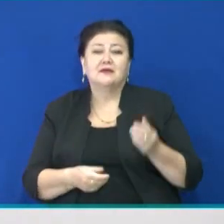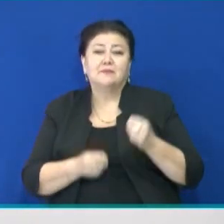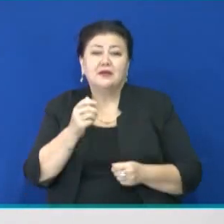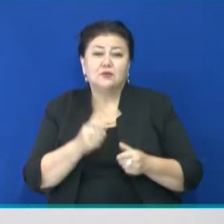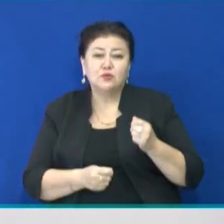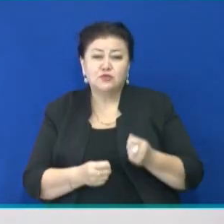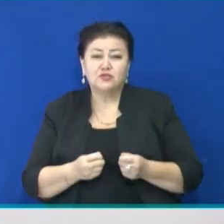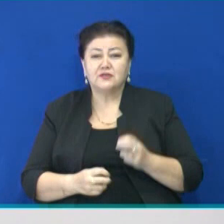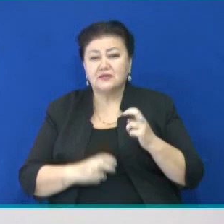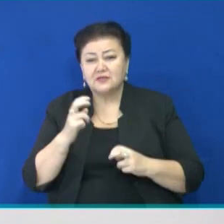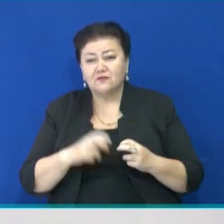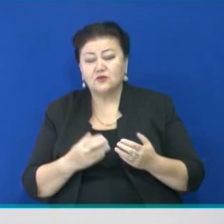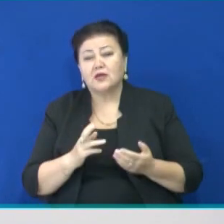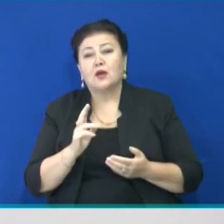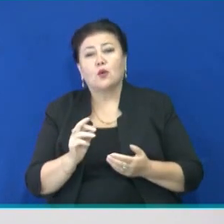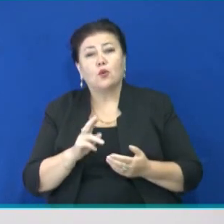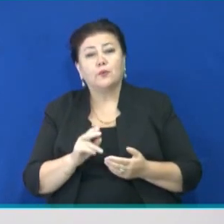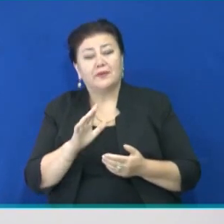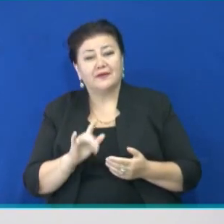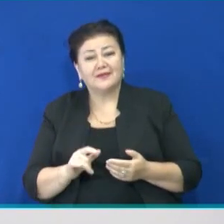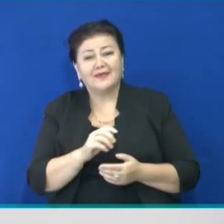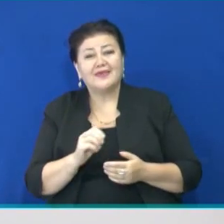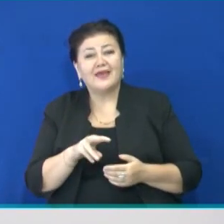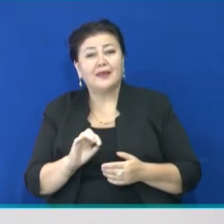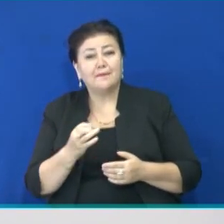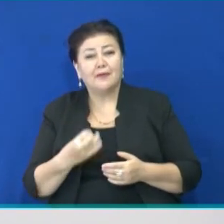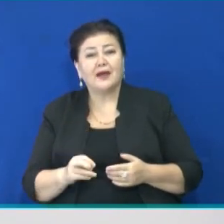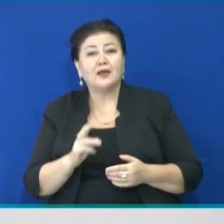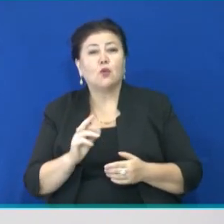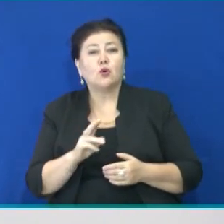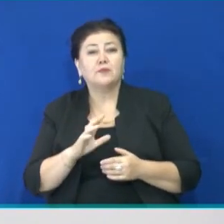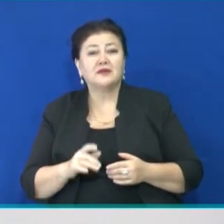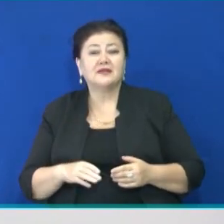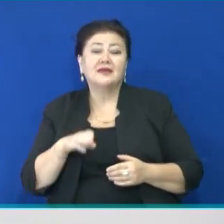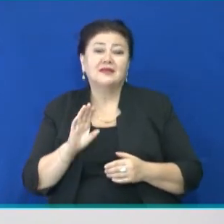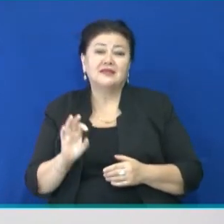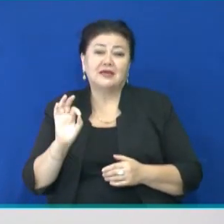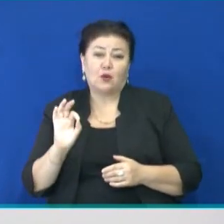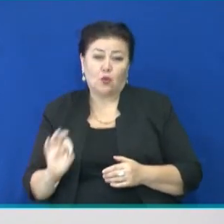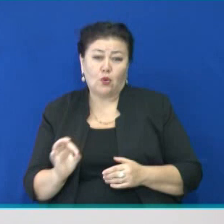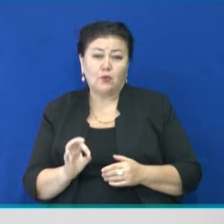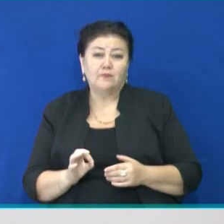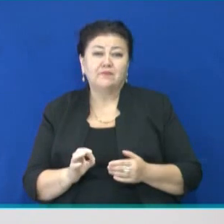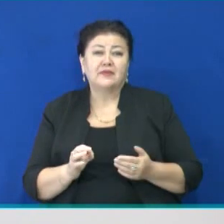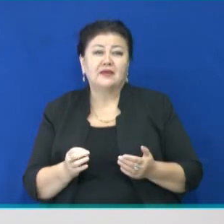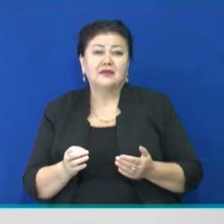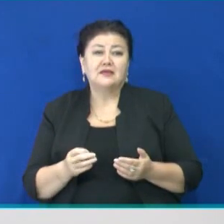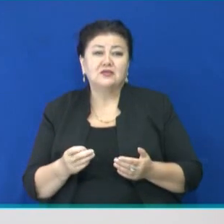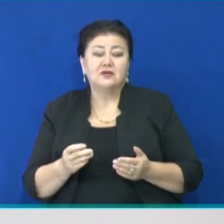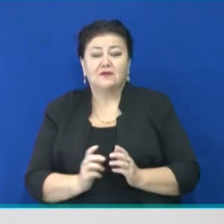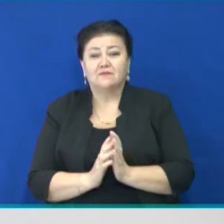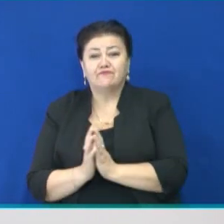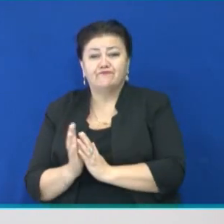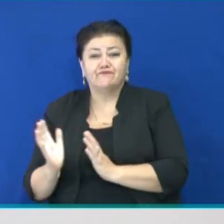өндіру кәсіпорнына, Көкпекті аудандағы Елімай Көкпекті жауапкершілігі шектеулі серіктестігі дәнді және майлы дақылдарды